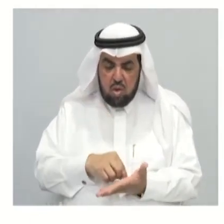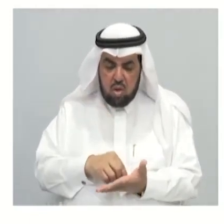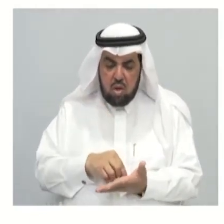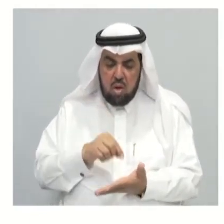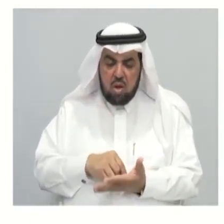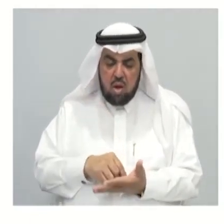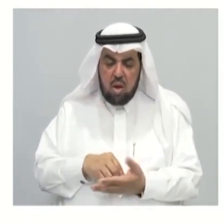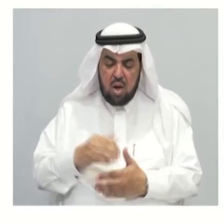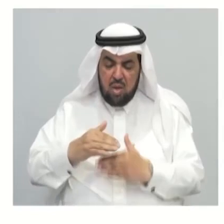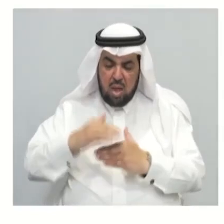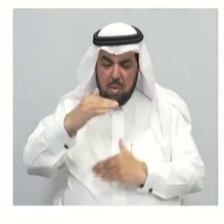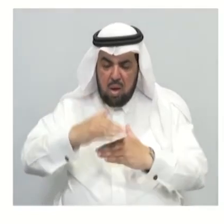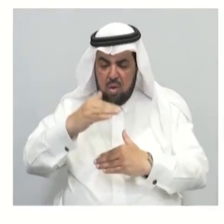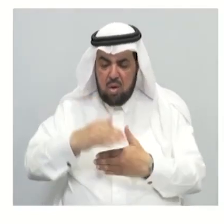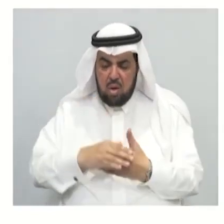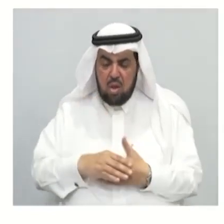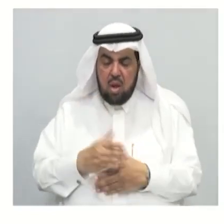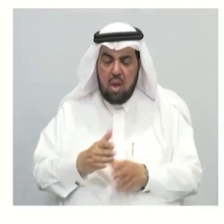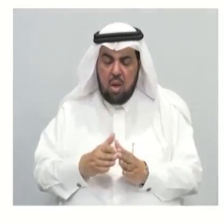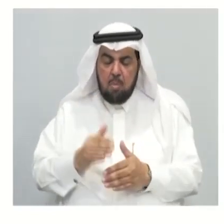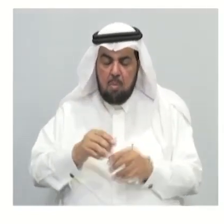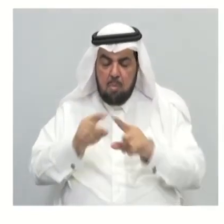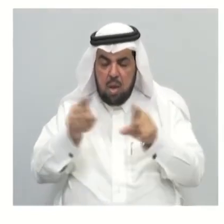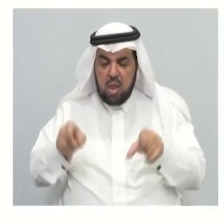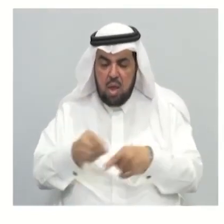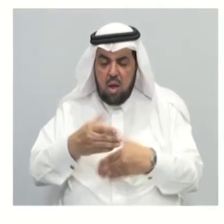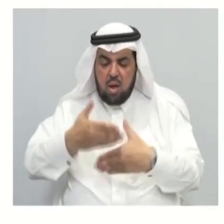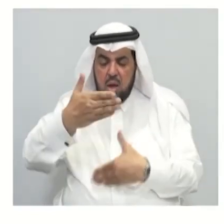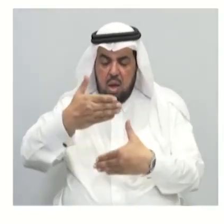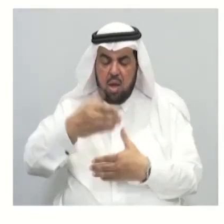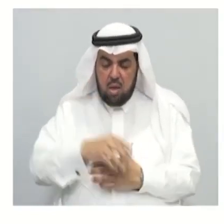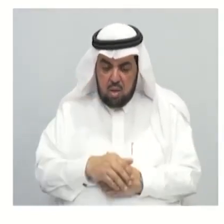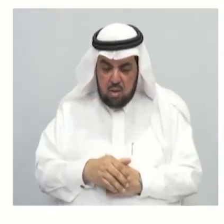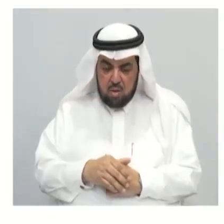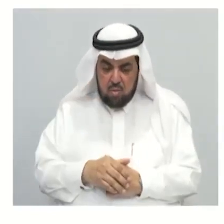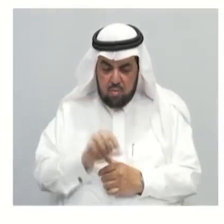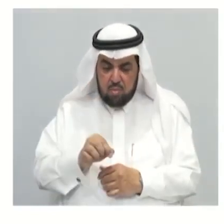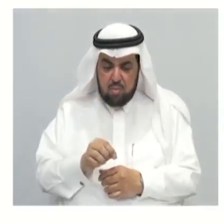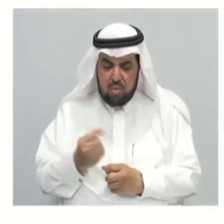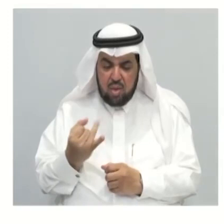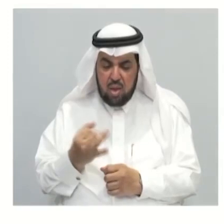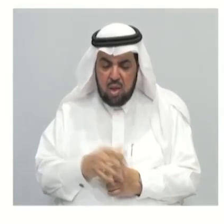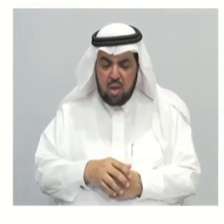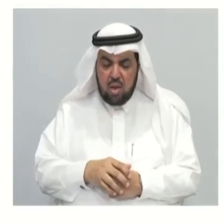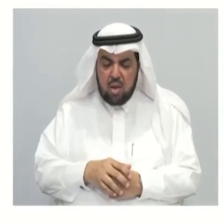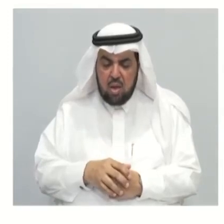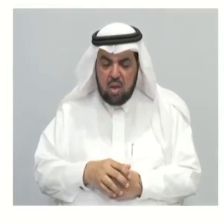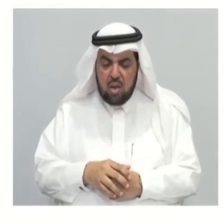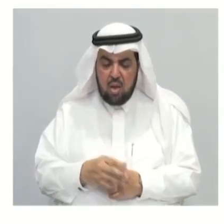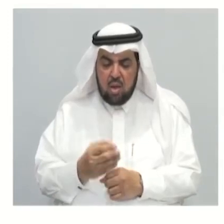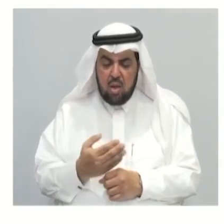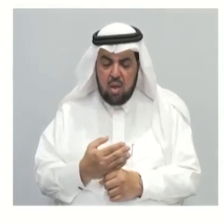التوزيع نضع التباعد بين الخلايا و تساوي التباعد بين الخلايا ونضع القيمه او المسافه